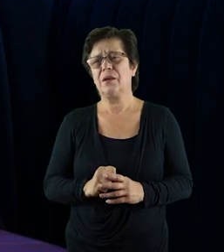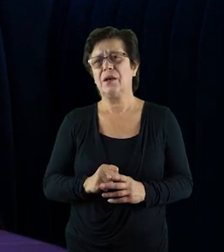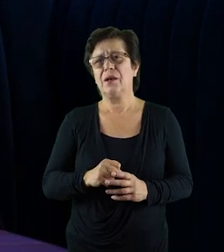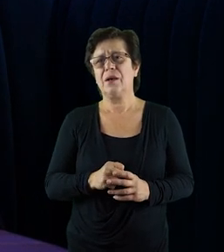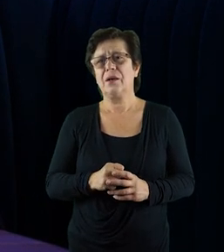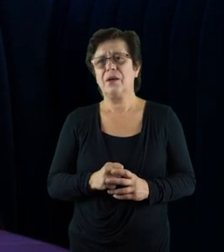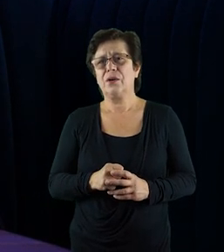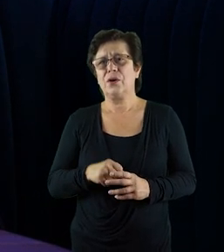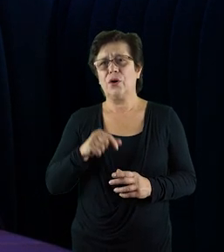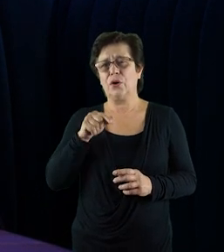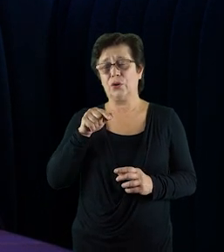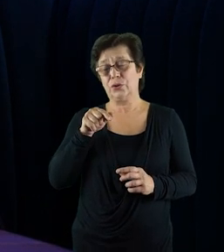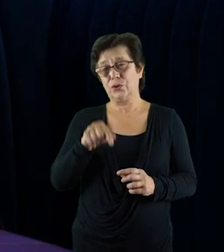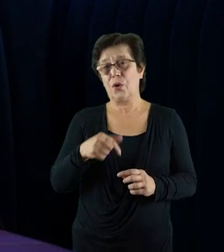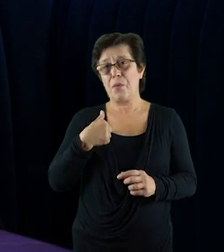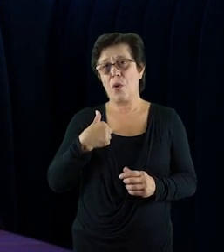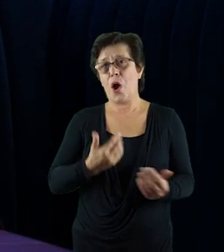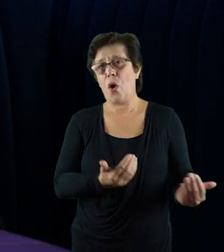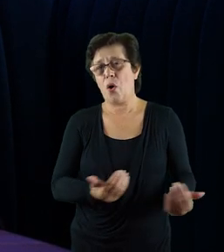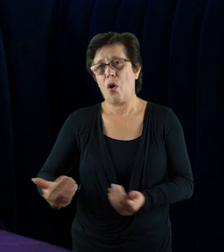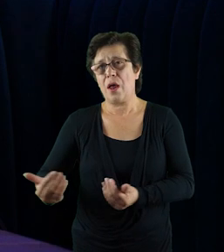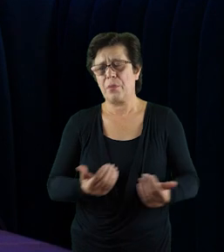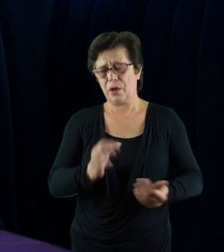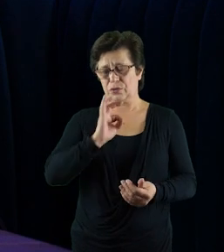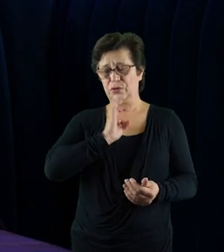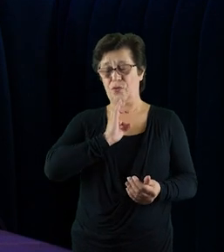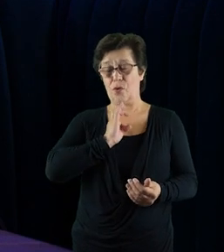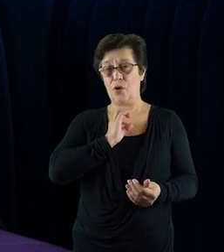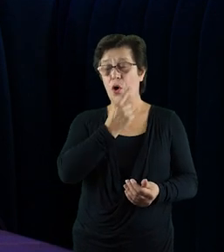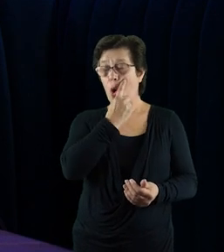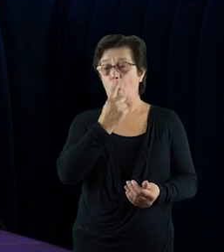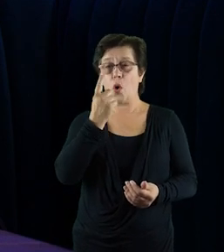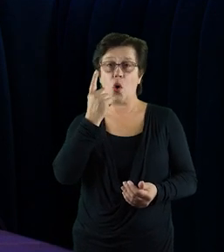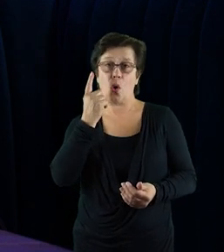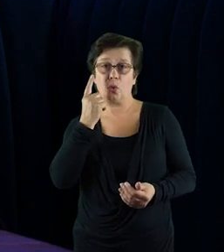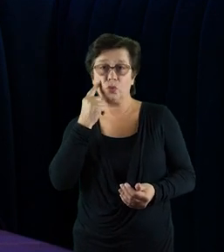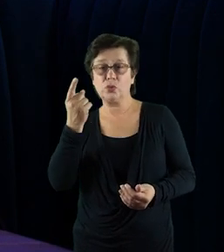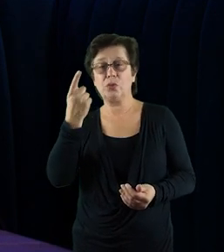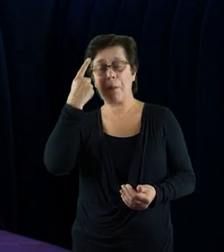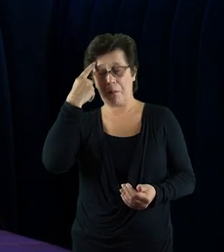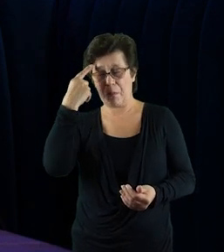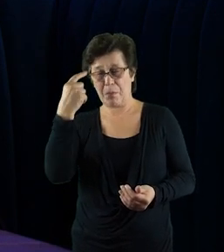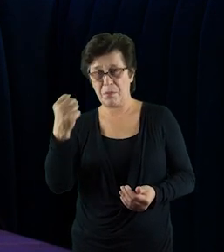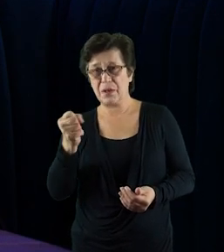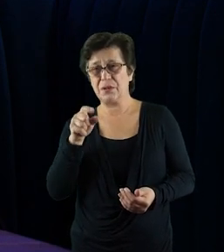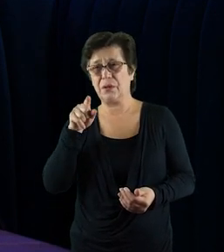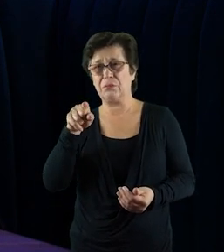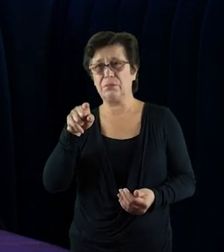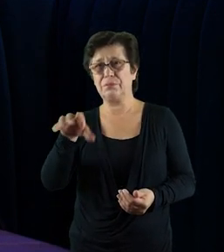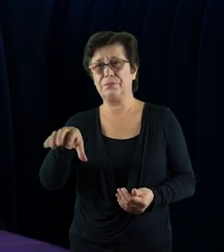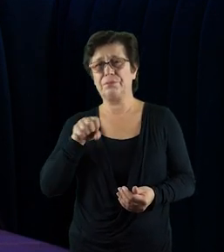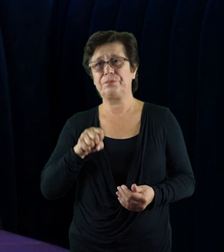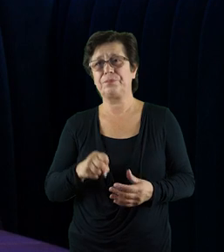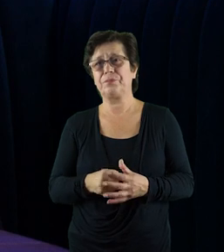nazwał kolebką swoich oczu widok, który zapamiętał stamtąd, który tam